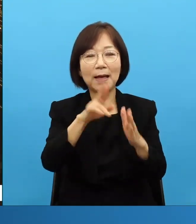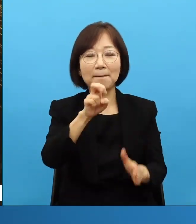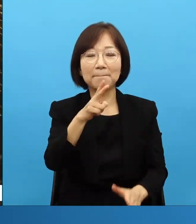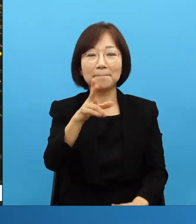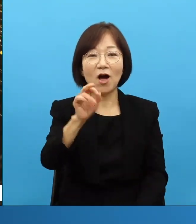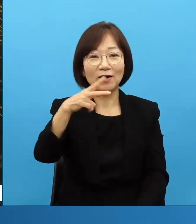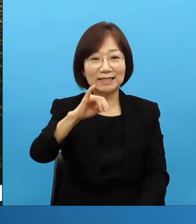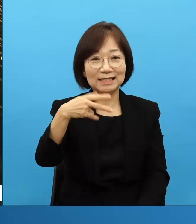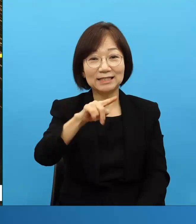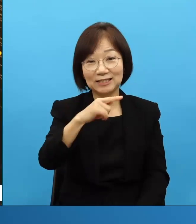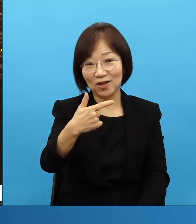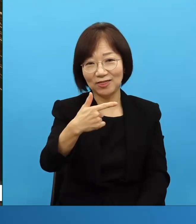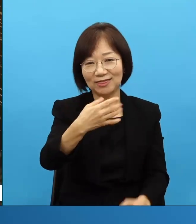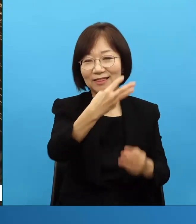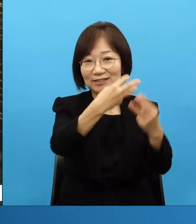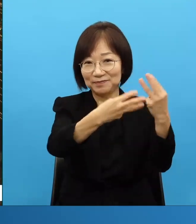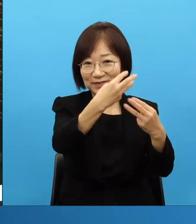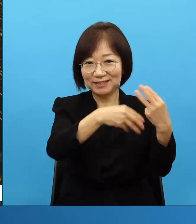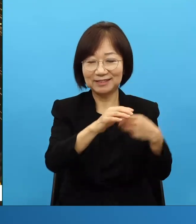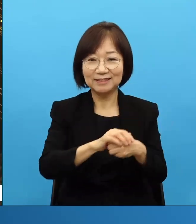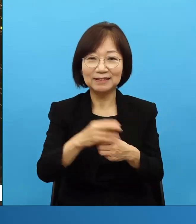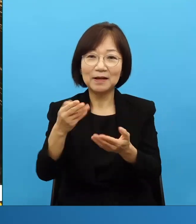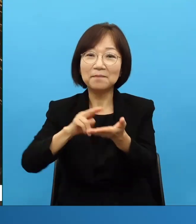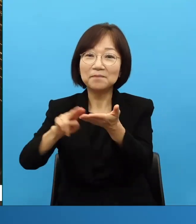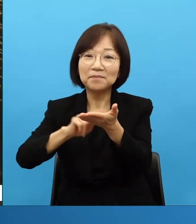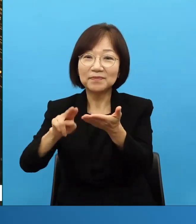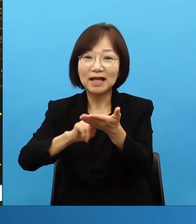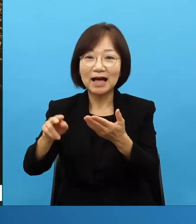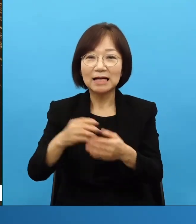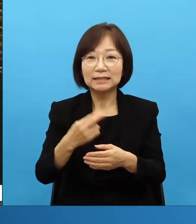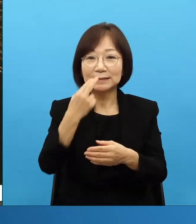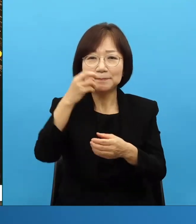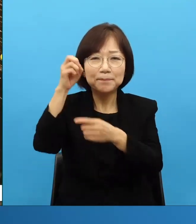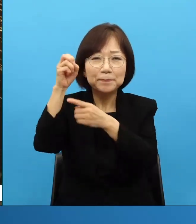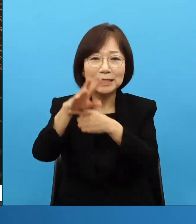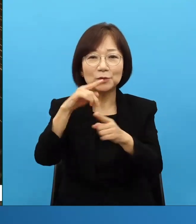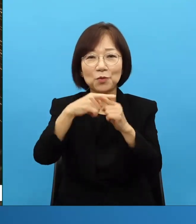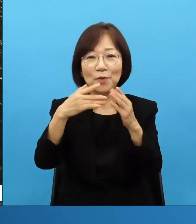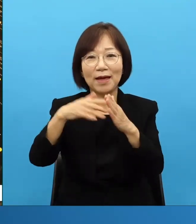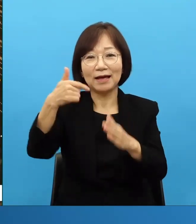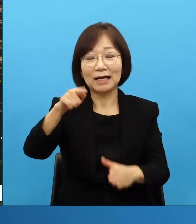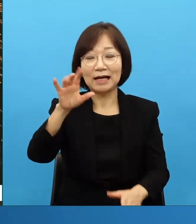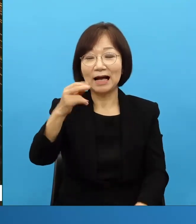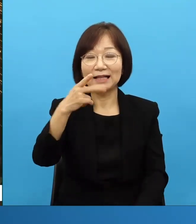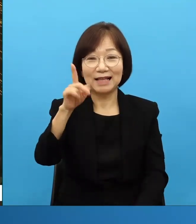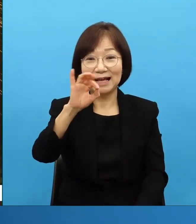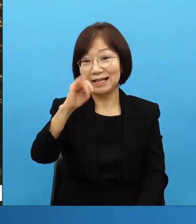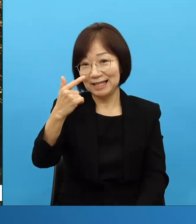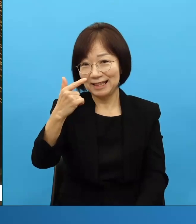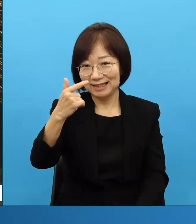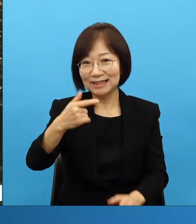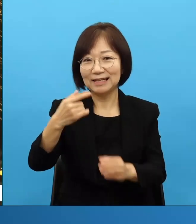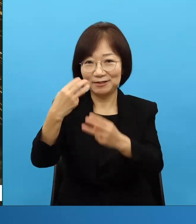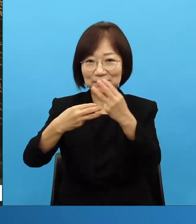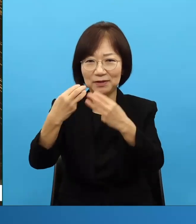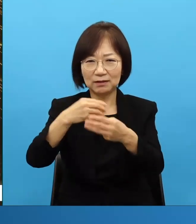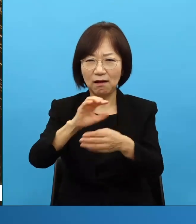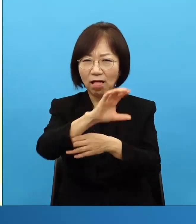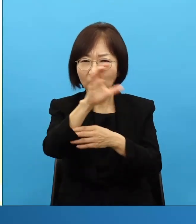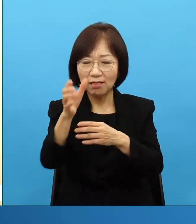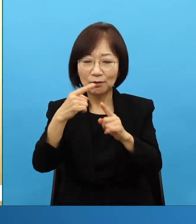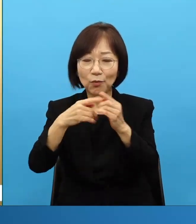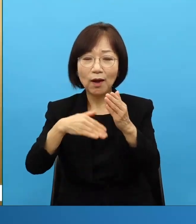첫 번째 여정, 웹툰 분야는 생명빛 교회 강다인 랩넌트의 크리스마스에 교회를 가야 하는